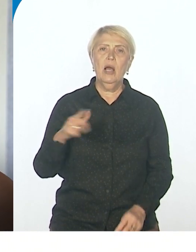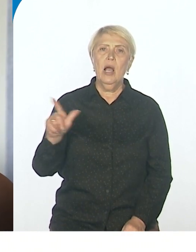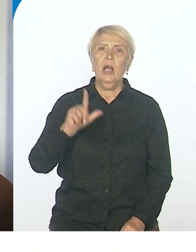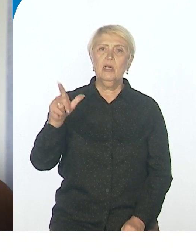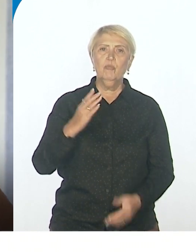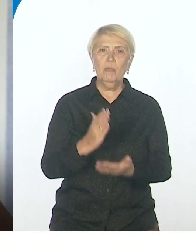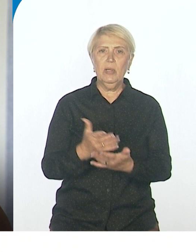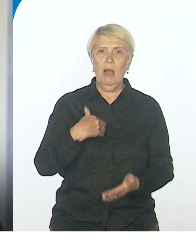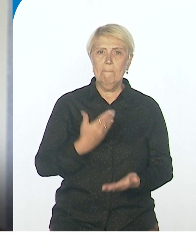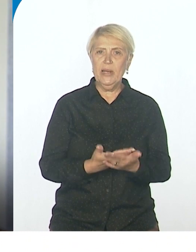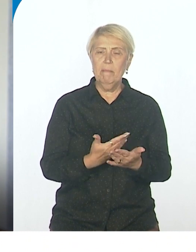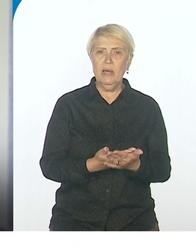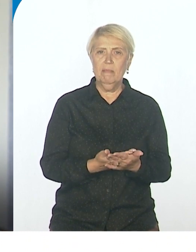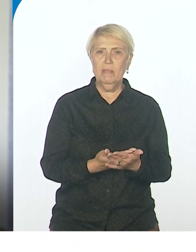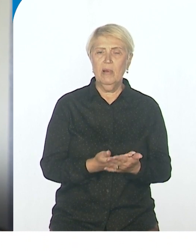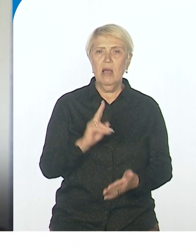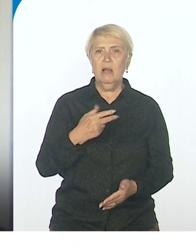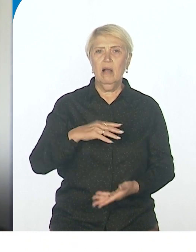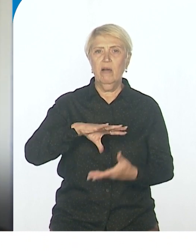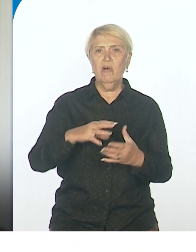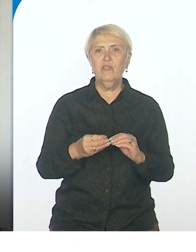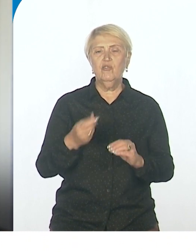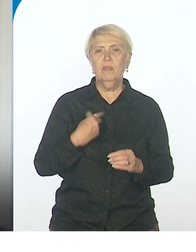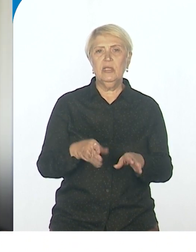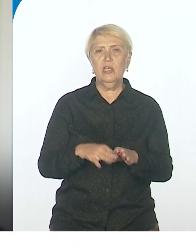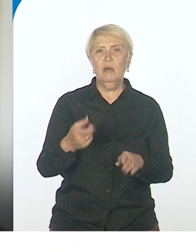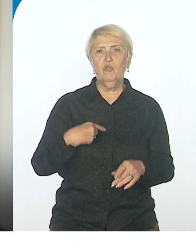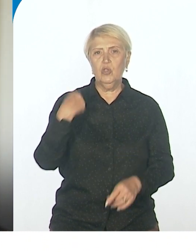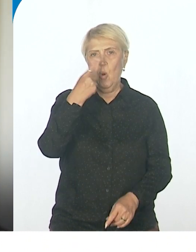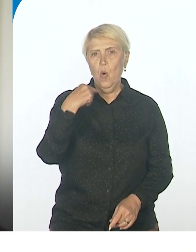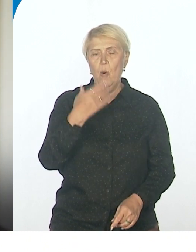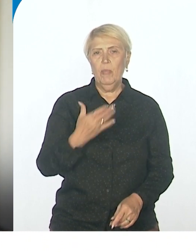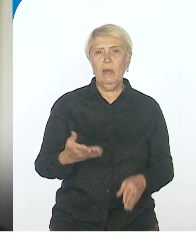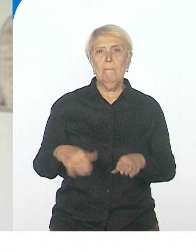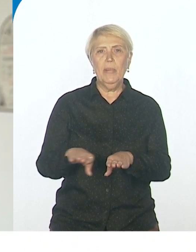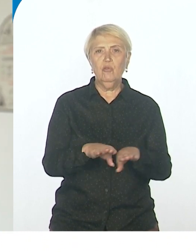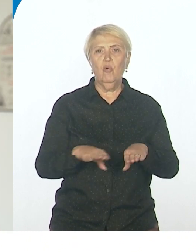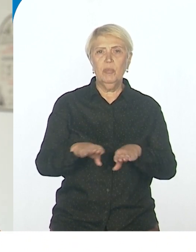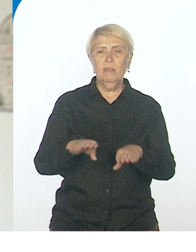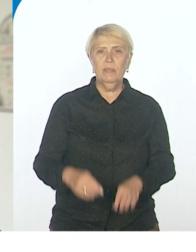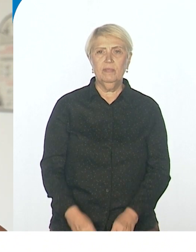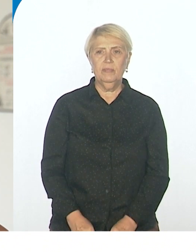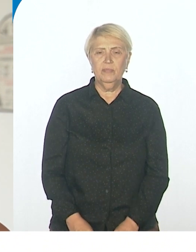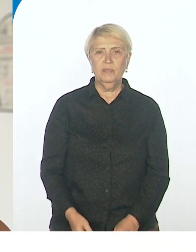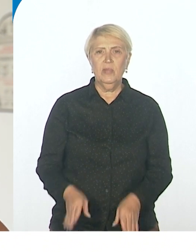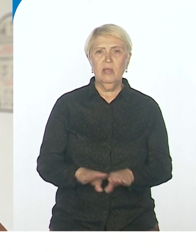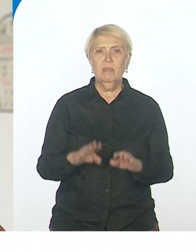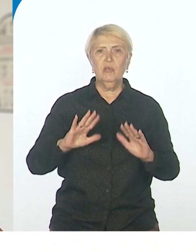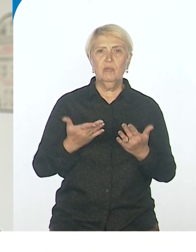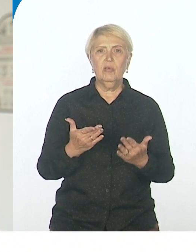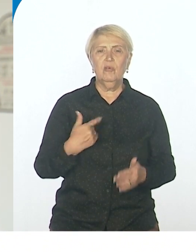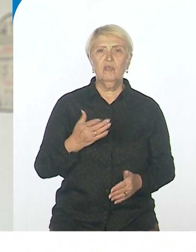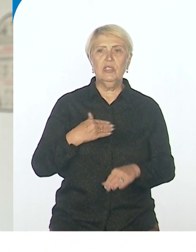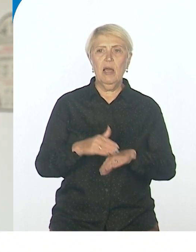примером, как во всем, да, таким образом, подобием, к которому нужно стремиться. Какими способами? И милостью